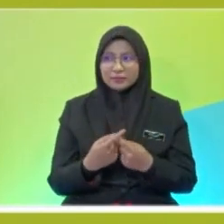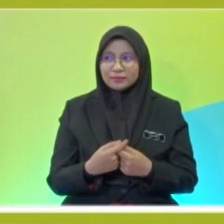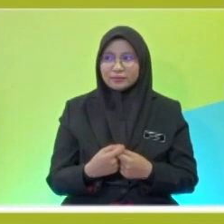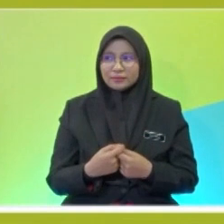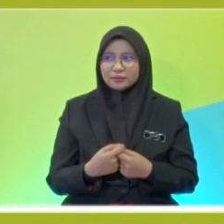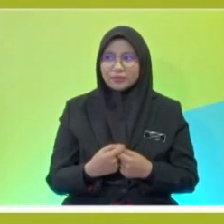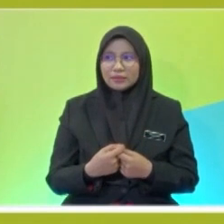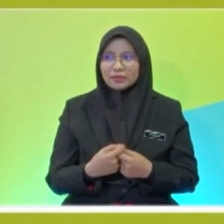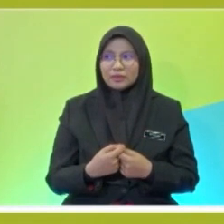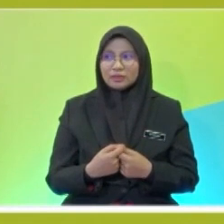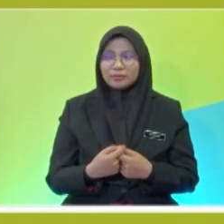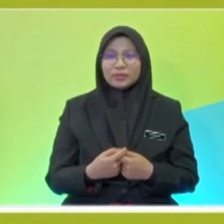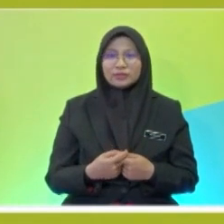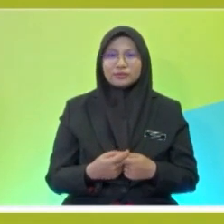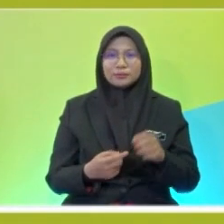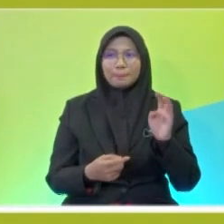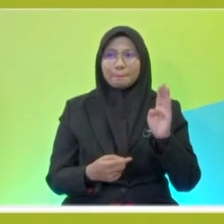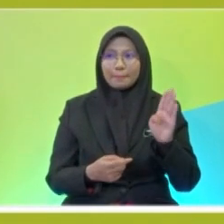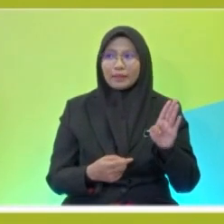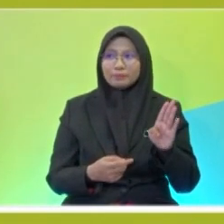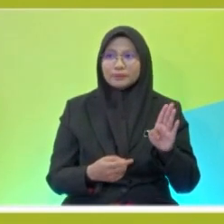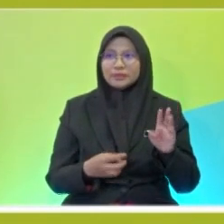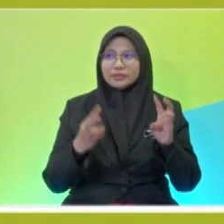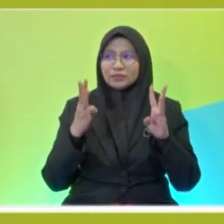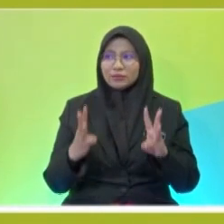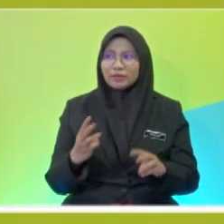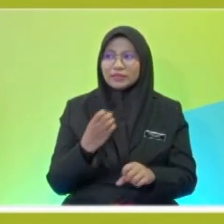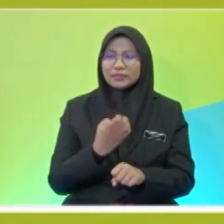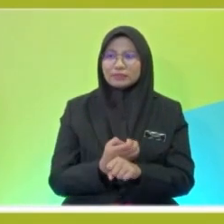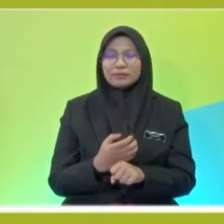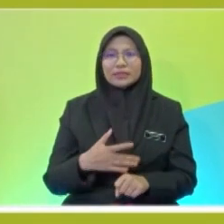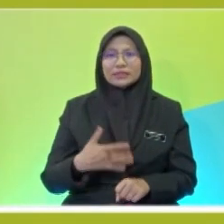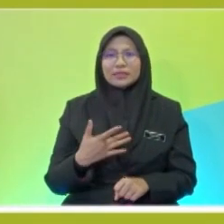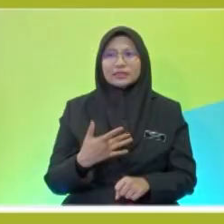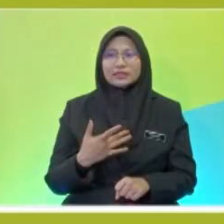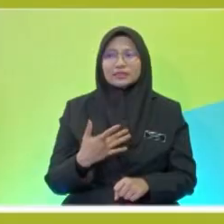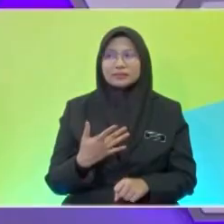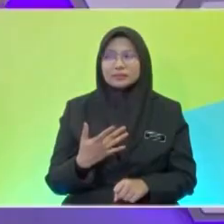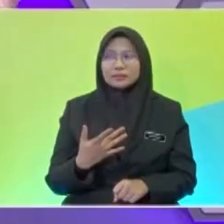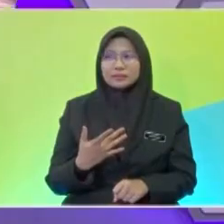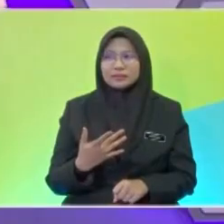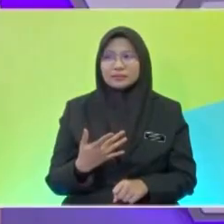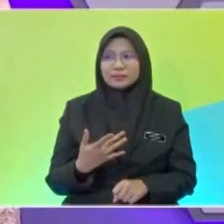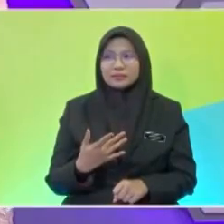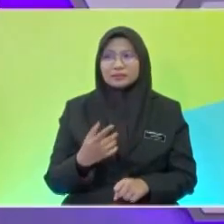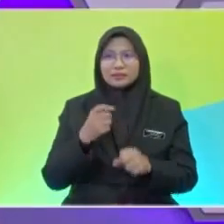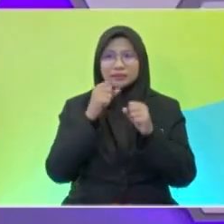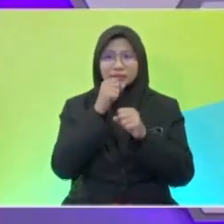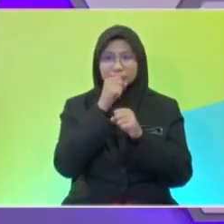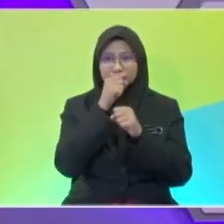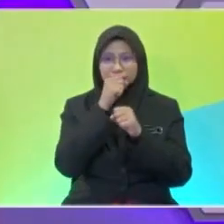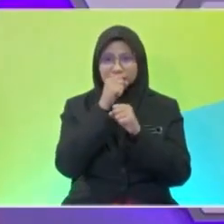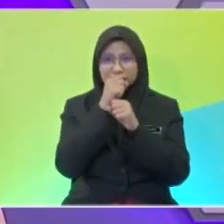warga emas juga berhasil kesunyiannya tidak ada sekolah sosial bersama